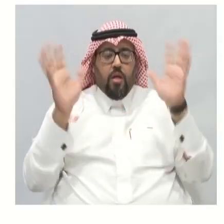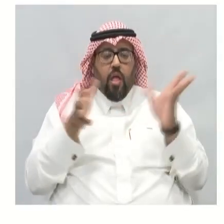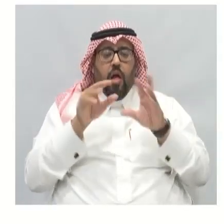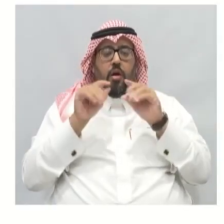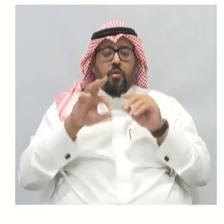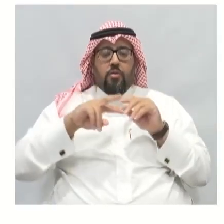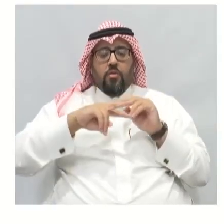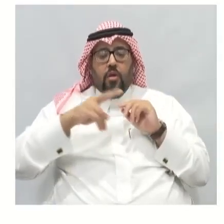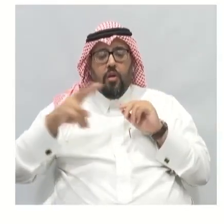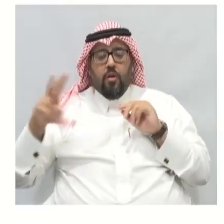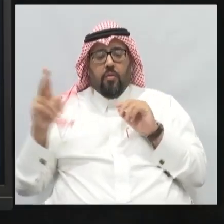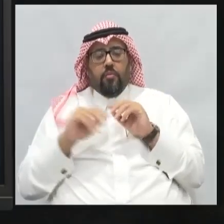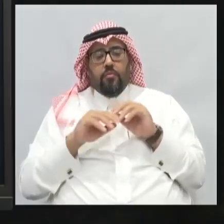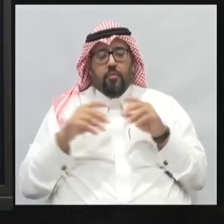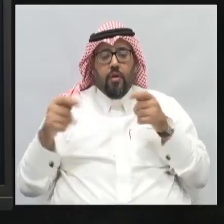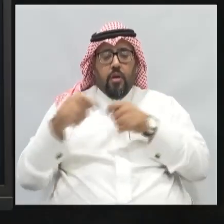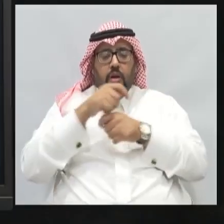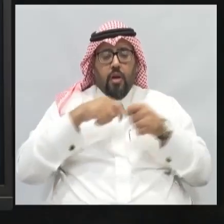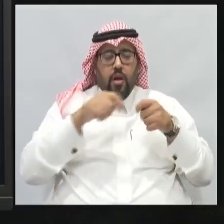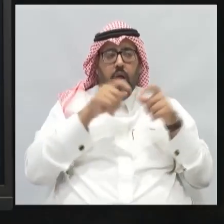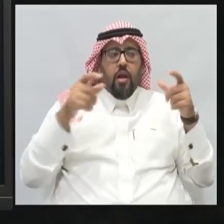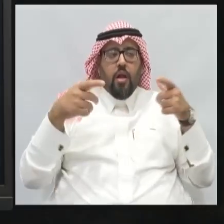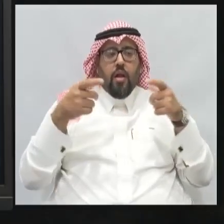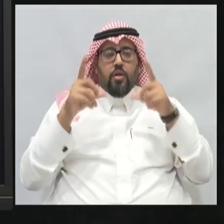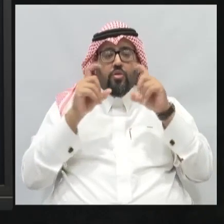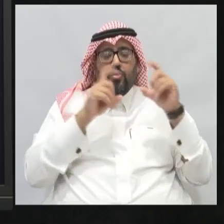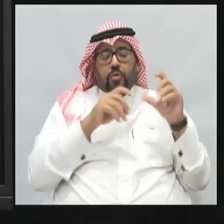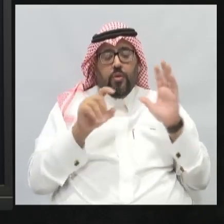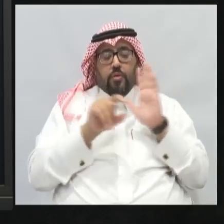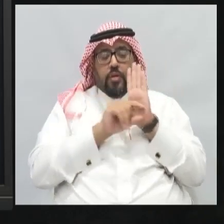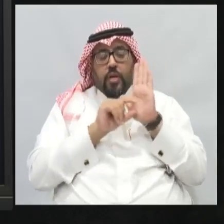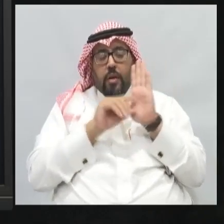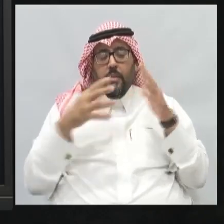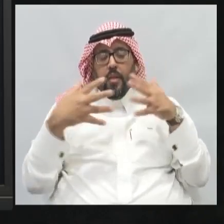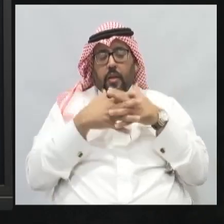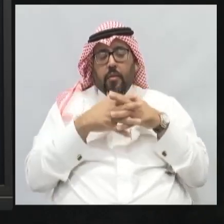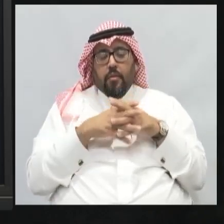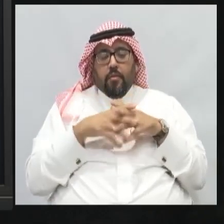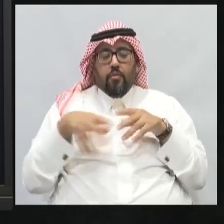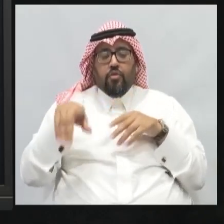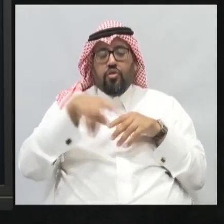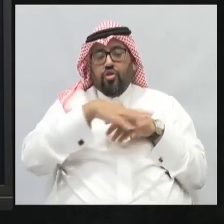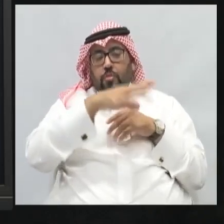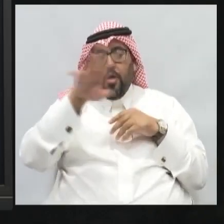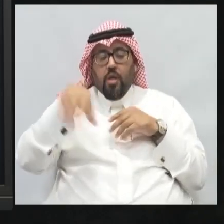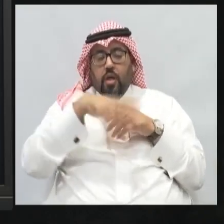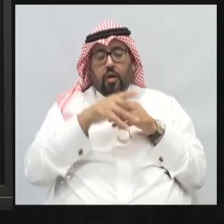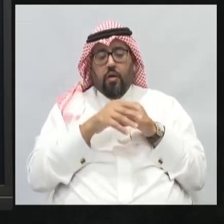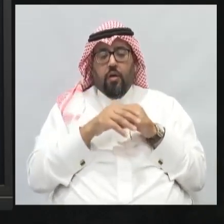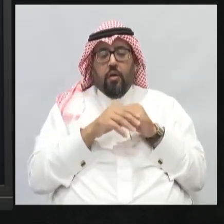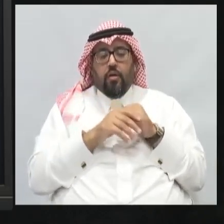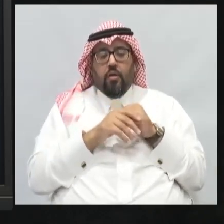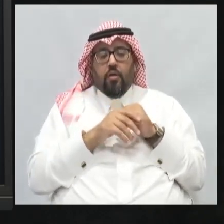ماذا تتحدث او ما الرابط بين هذه الصور احسنتم انها جميعا